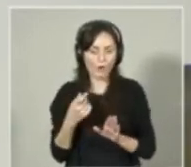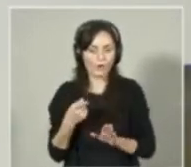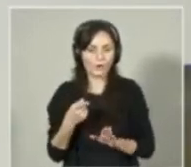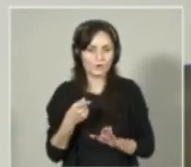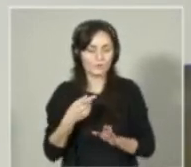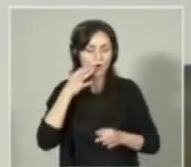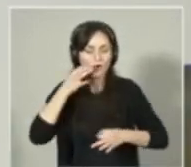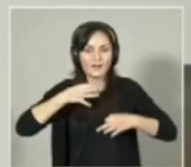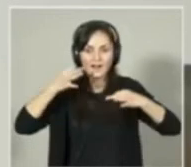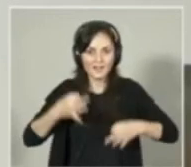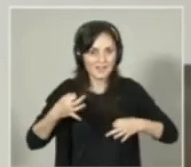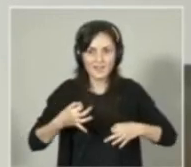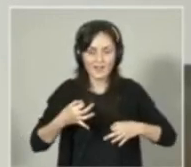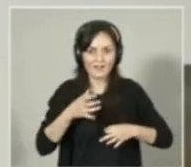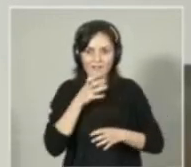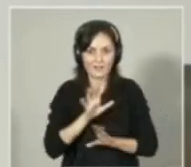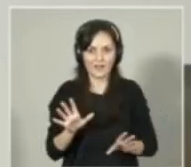Europea sosté gràcies a empreses